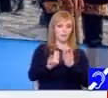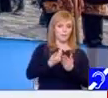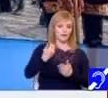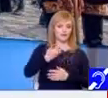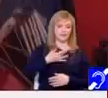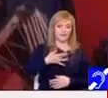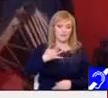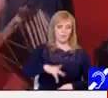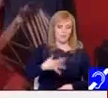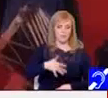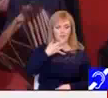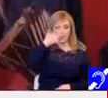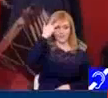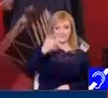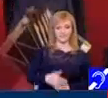postul Paștelui.